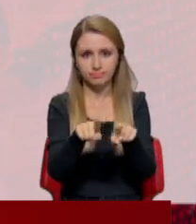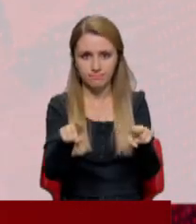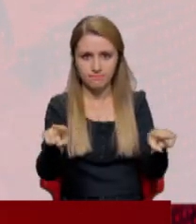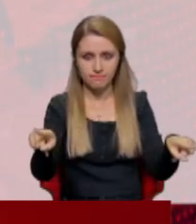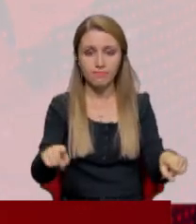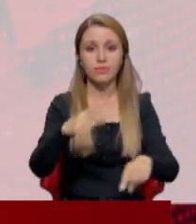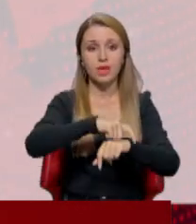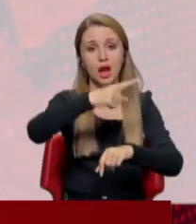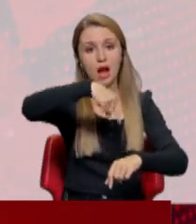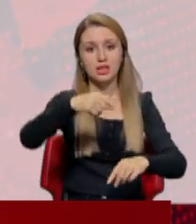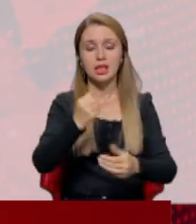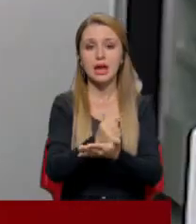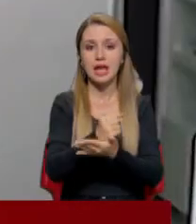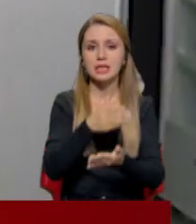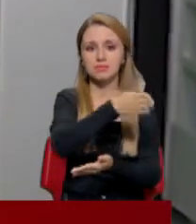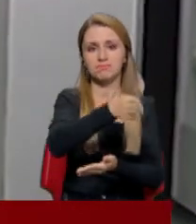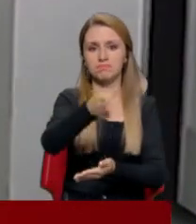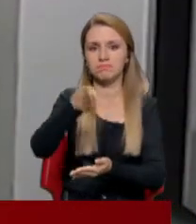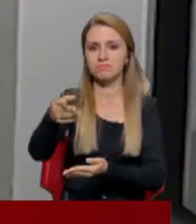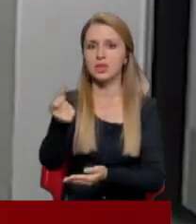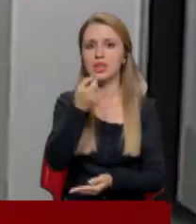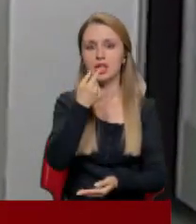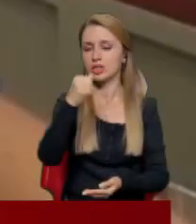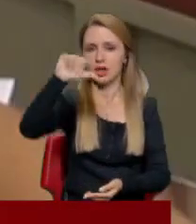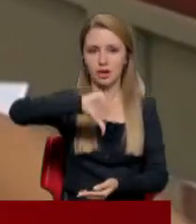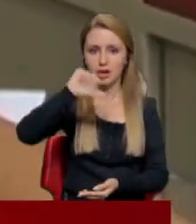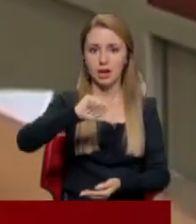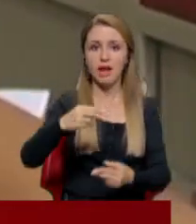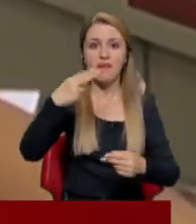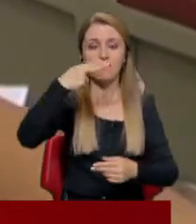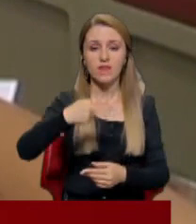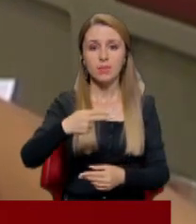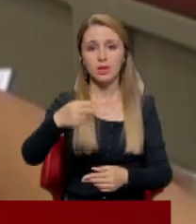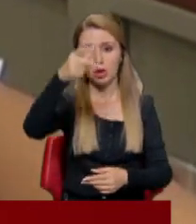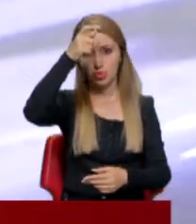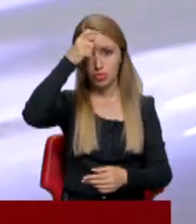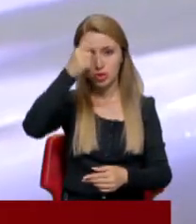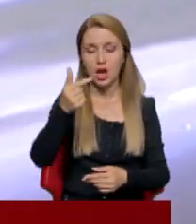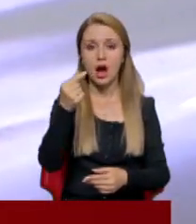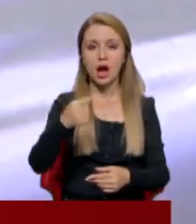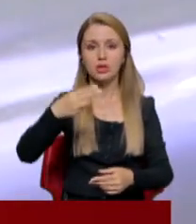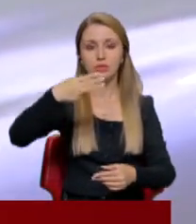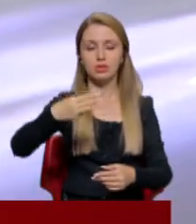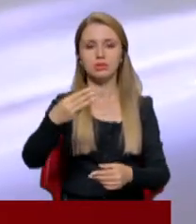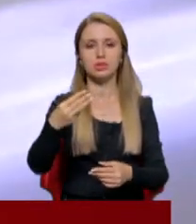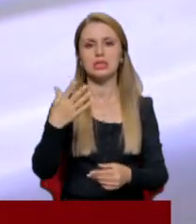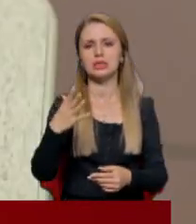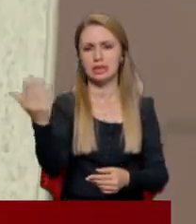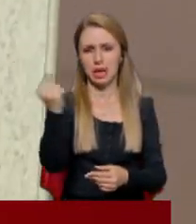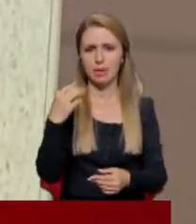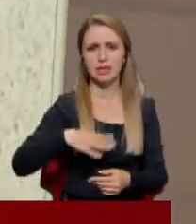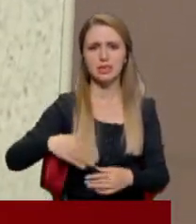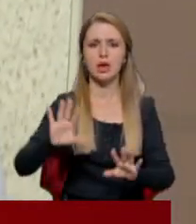açılıyor. Hastalar eczane eczane geziyor ancak ilaç bulamıyor. Çünkü firmalar Türkiye'ye düşük kurdan ilaç getirmek istemiyor. En